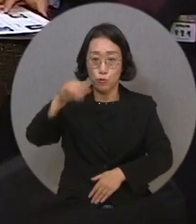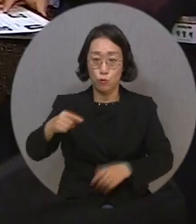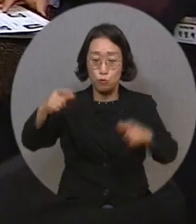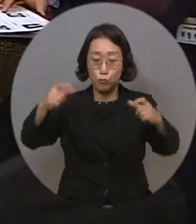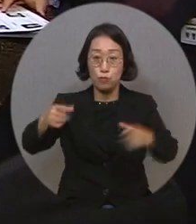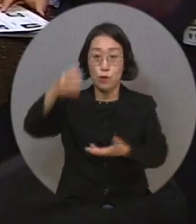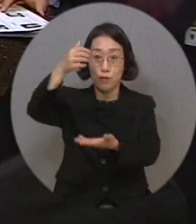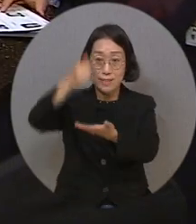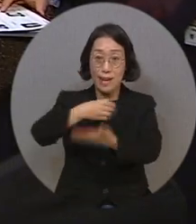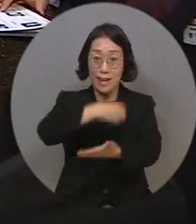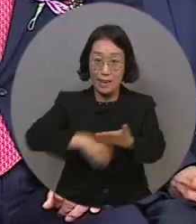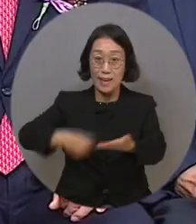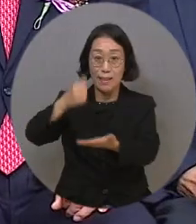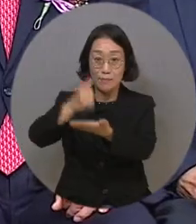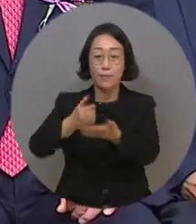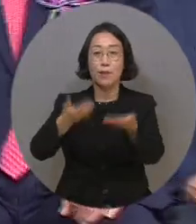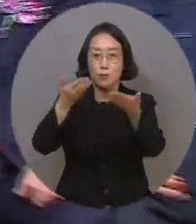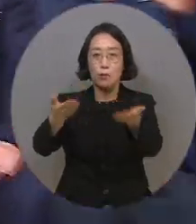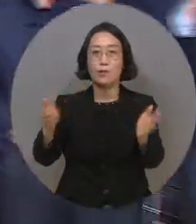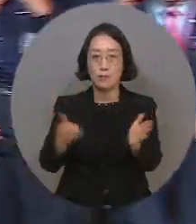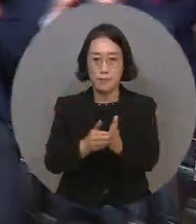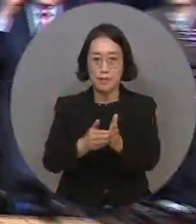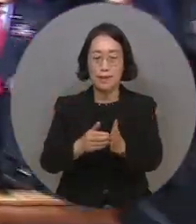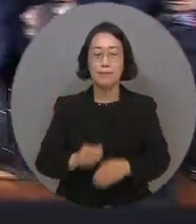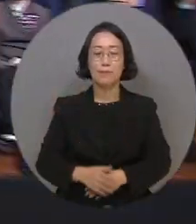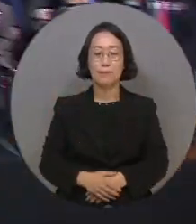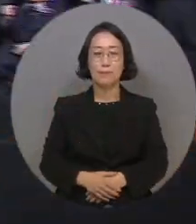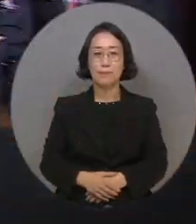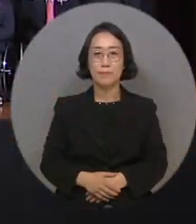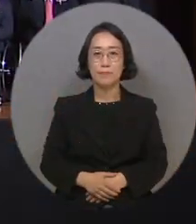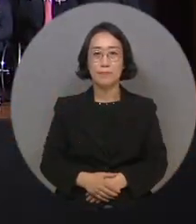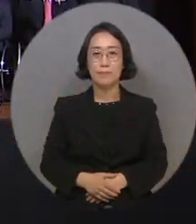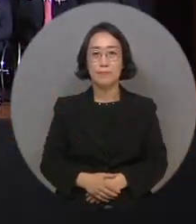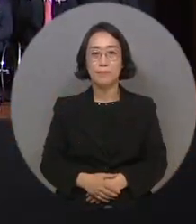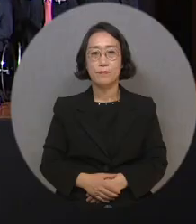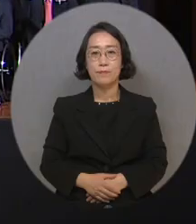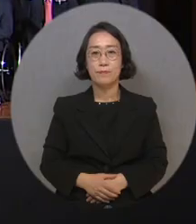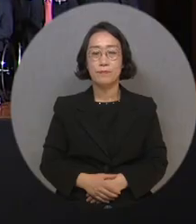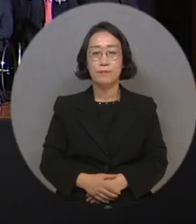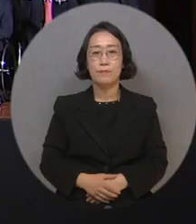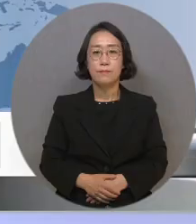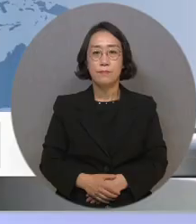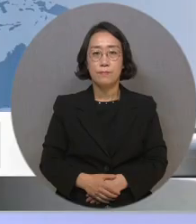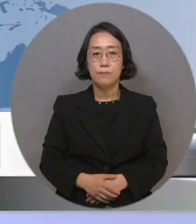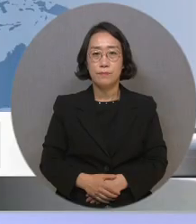제덕구청장에게 수여됐습니다. 복지TV 뉴스 김은별입니다.